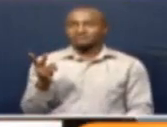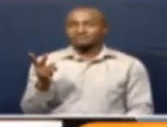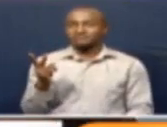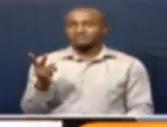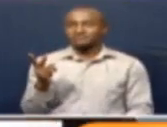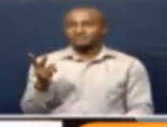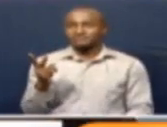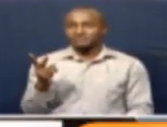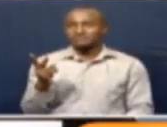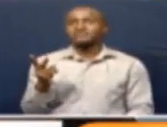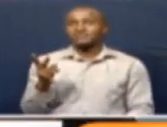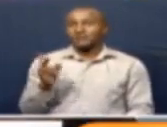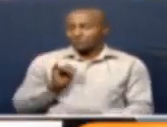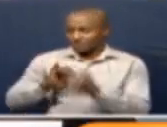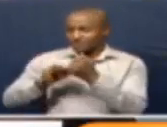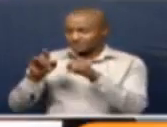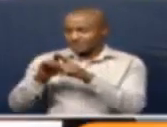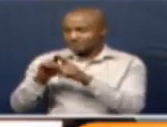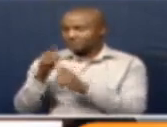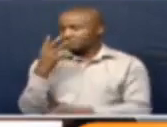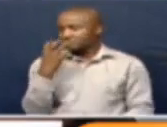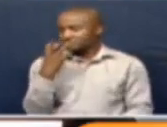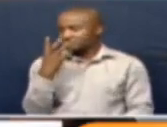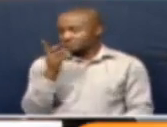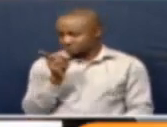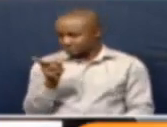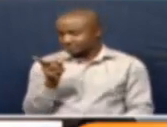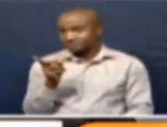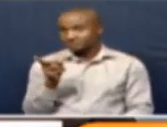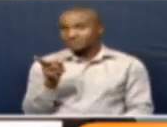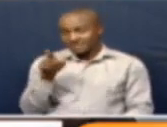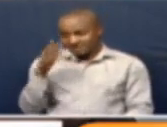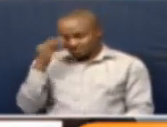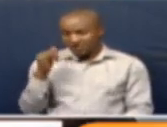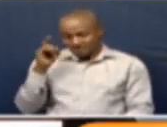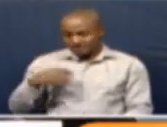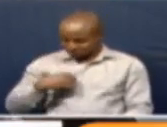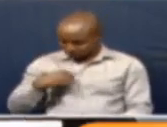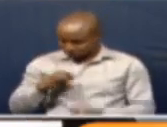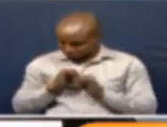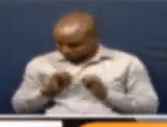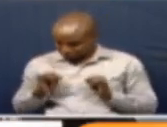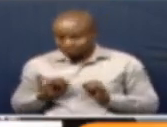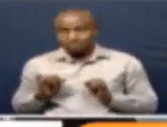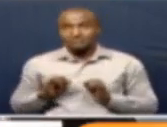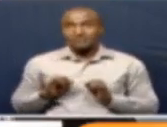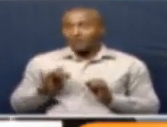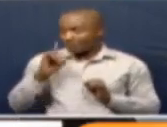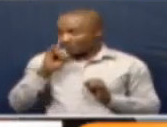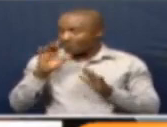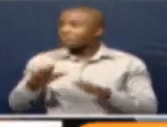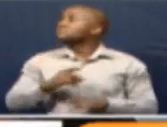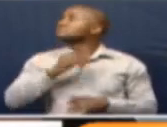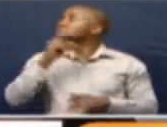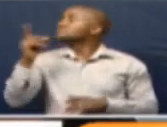wawe smart, mwanamke ni kama uwalaume, waridi tena. Sasa ndio maana unaambiwa ujitengeze. Hata kama unashinda kwa nyumba usivaa ile nguo ambaye